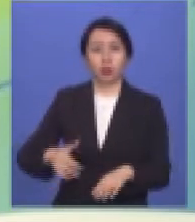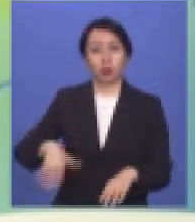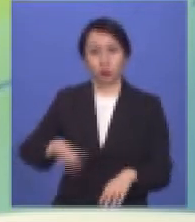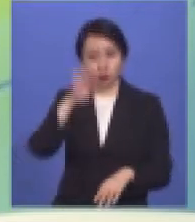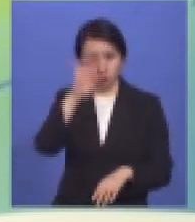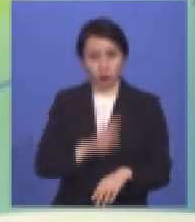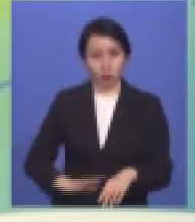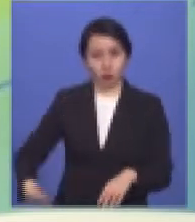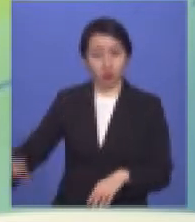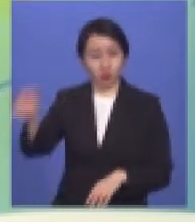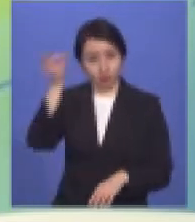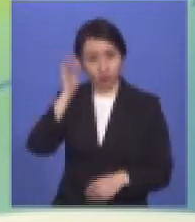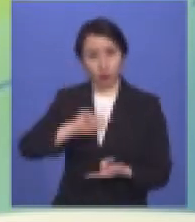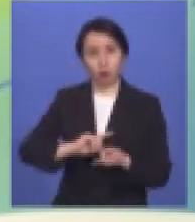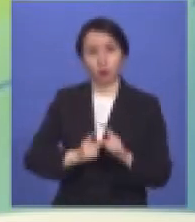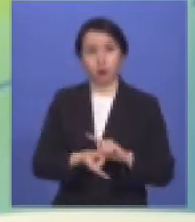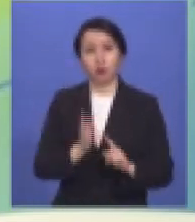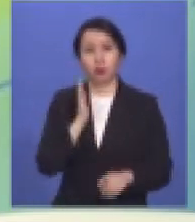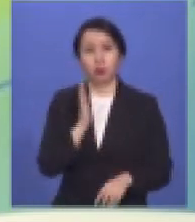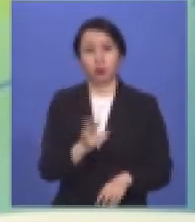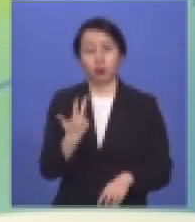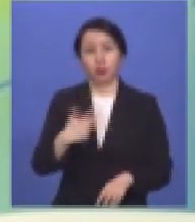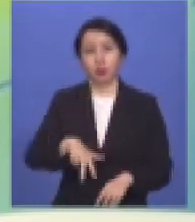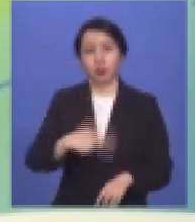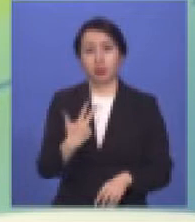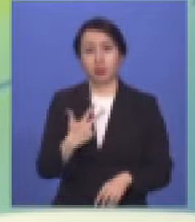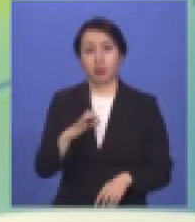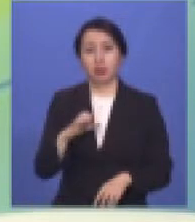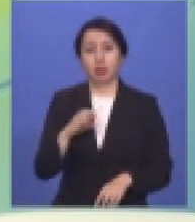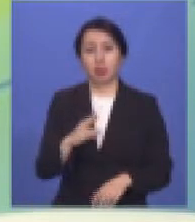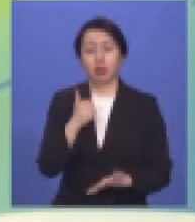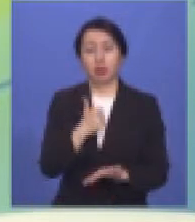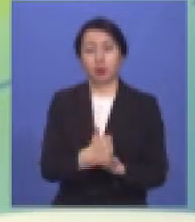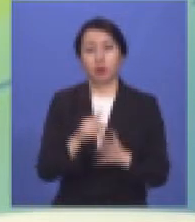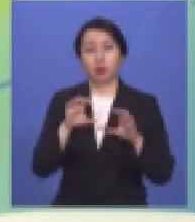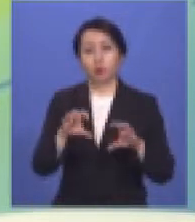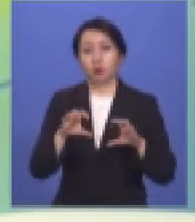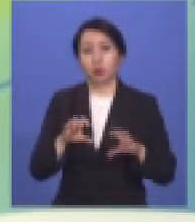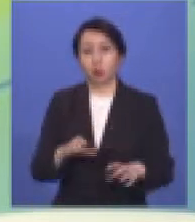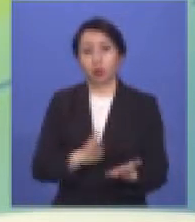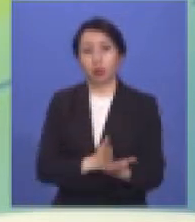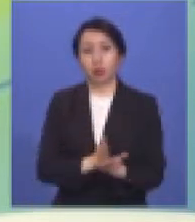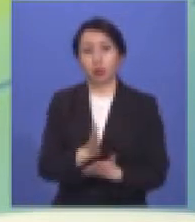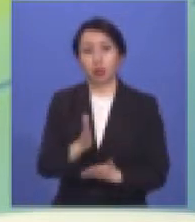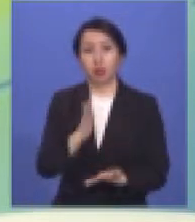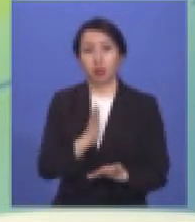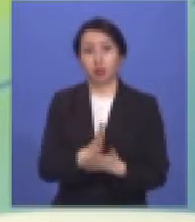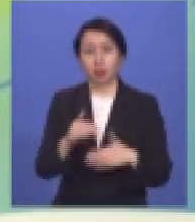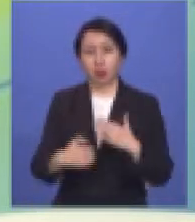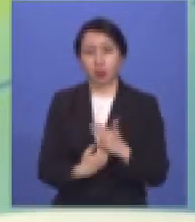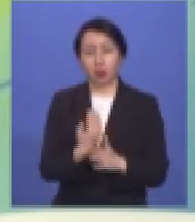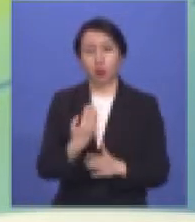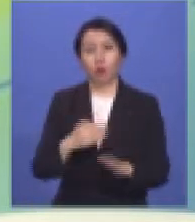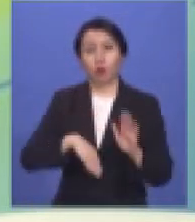на территории всего государства. Напомню, изменению подлежат 33 статьи основного закона. Нацелены они